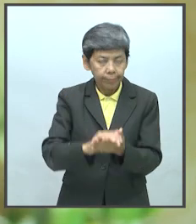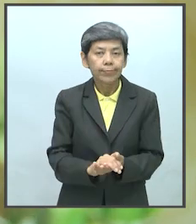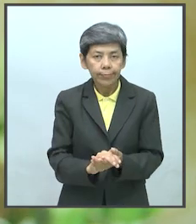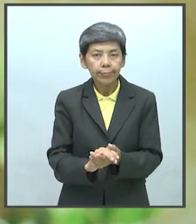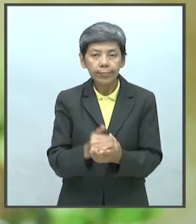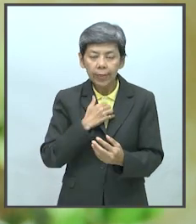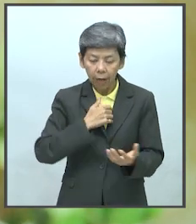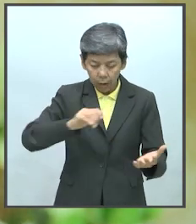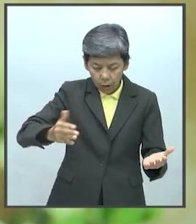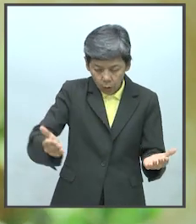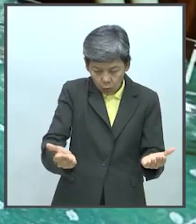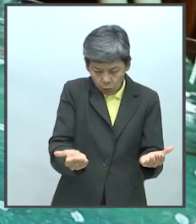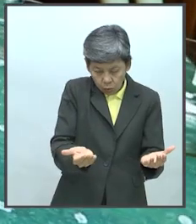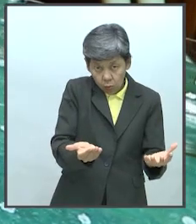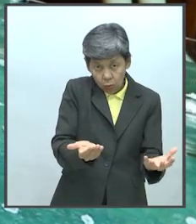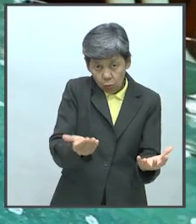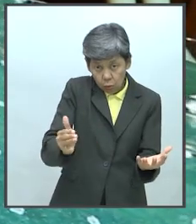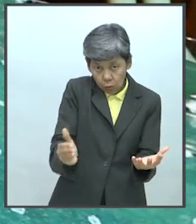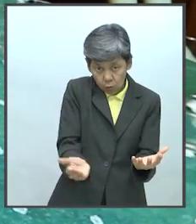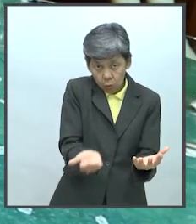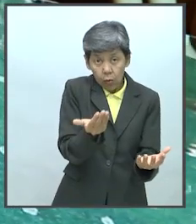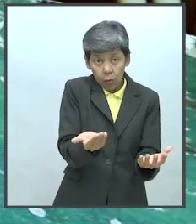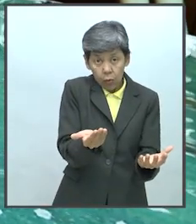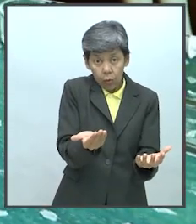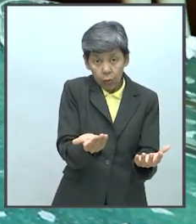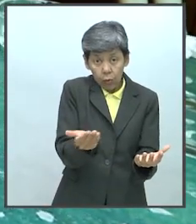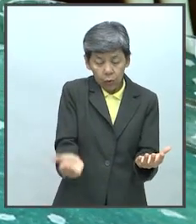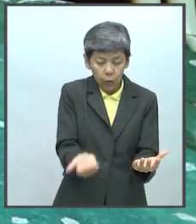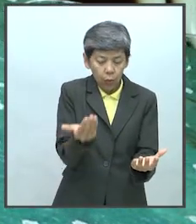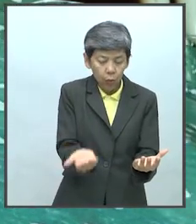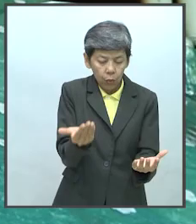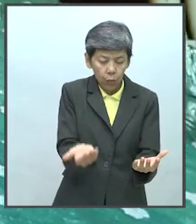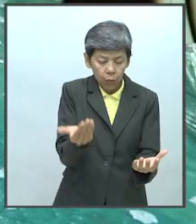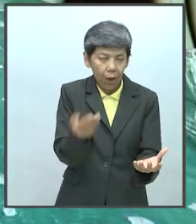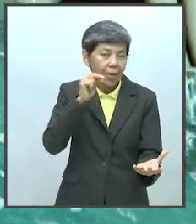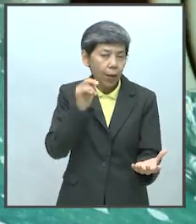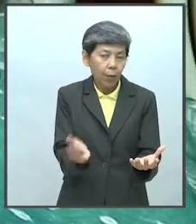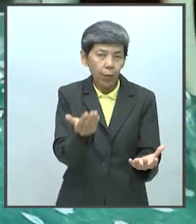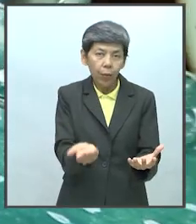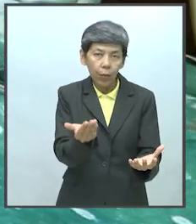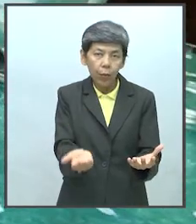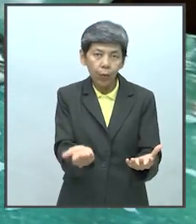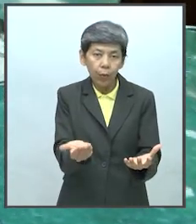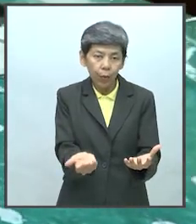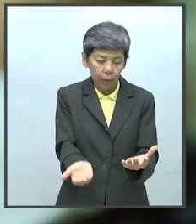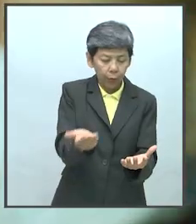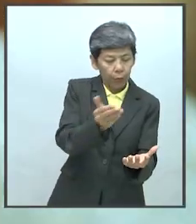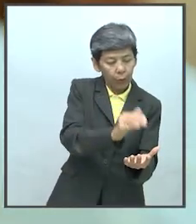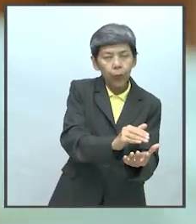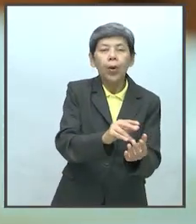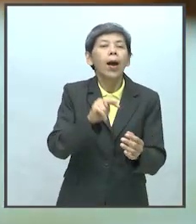ช้อนตัวเม็ดบัวลอยขึ้นมา เสด็จน้ำ เสด็จน้ำแล้วก็ใส่ลงไปในน้ำกะทิทุเรียน